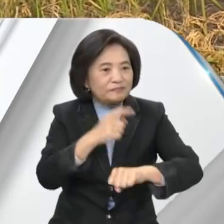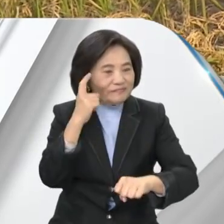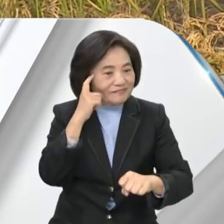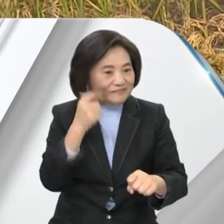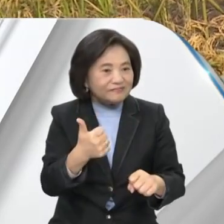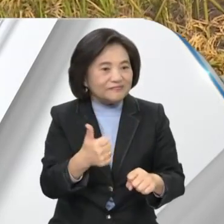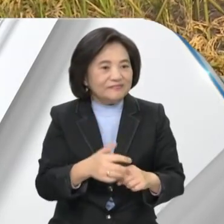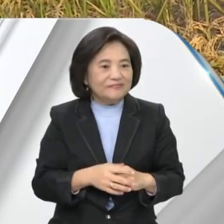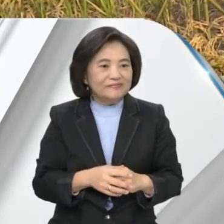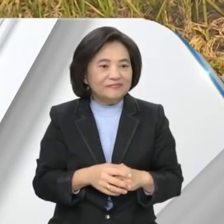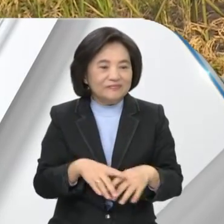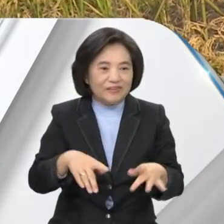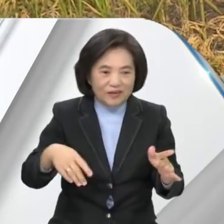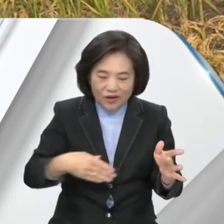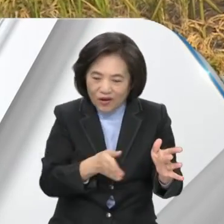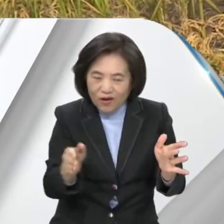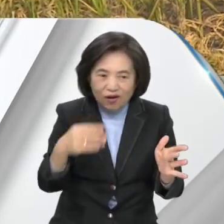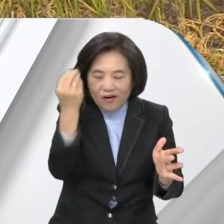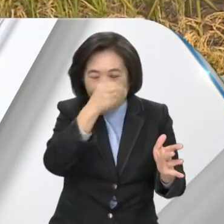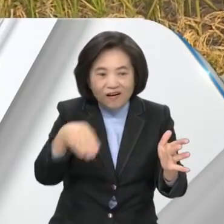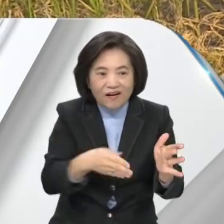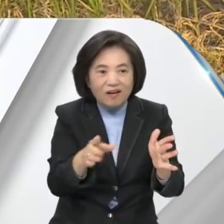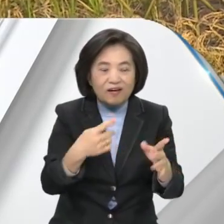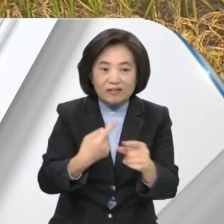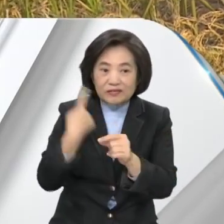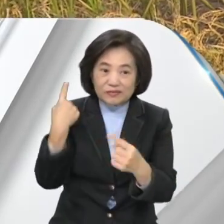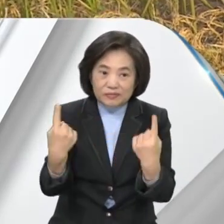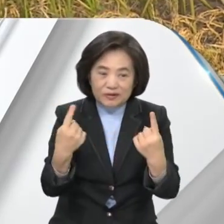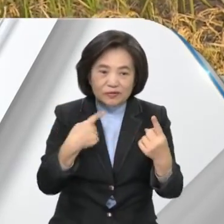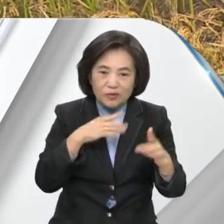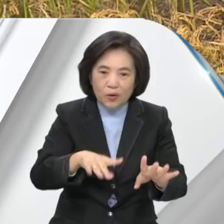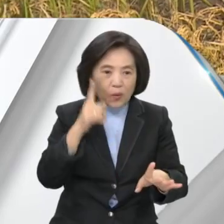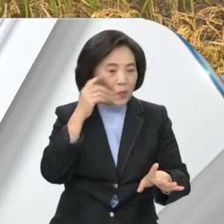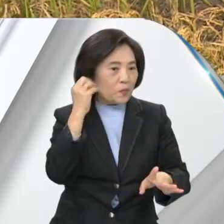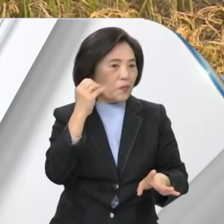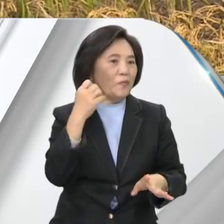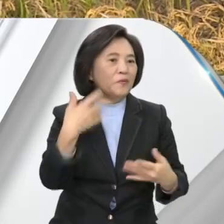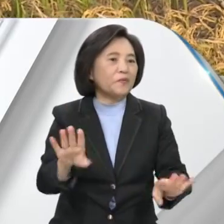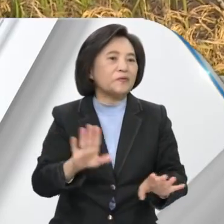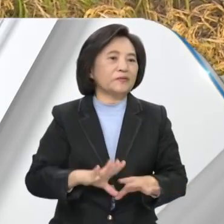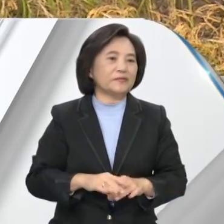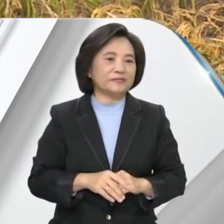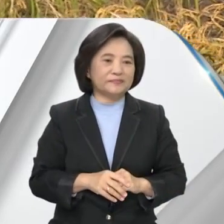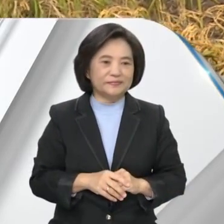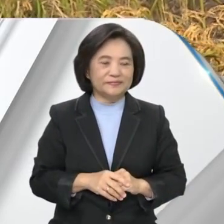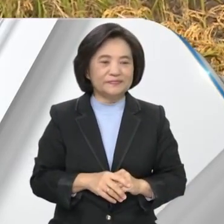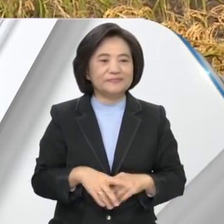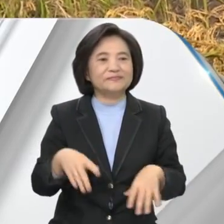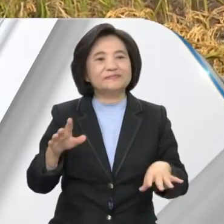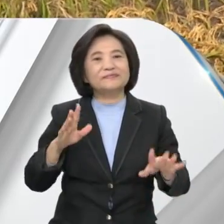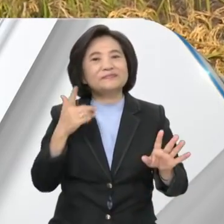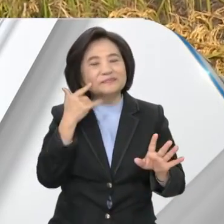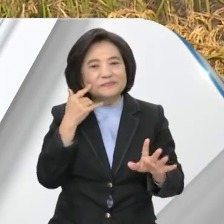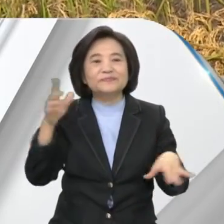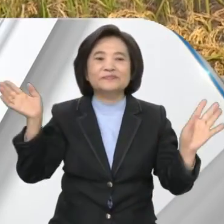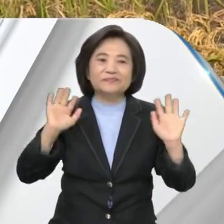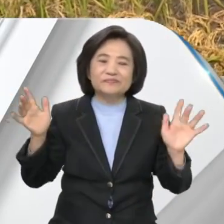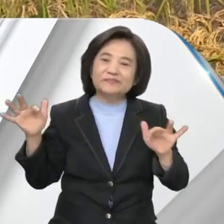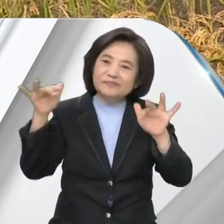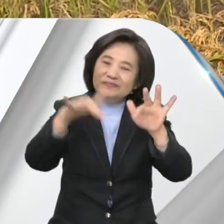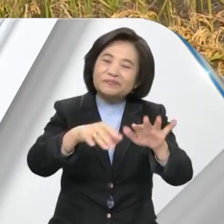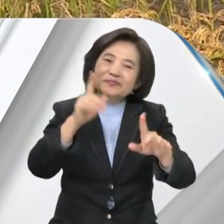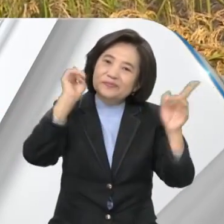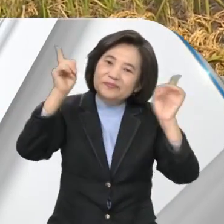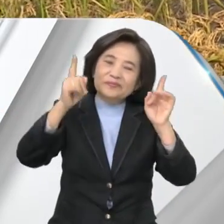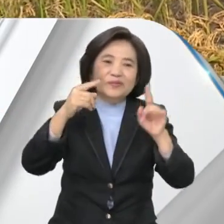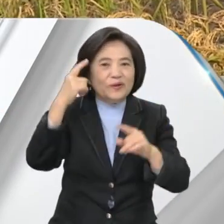的稻田迷宫非常的棒，比去年的又多了一些就是新的创意，对，然后可以让亲子一起同乐，非